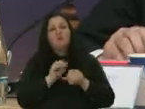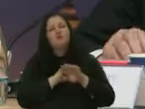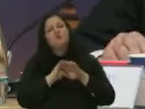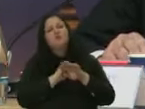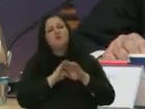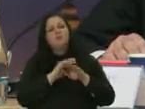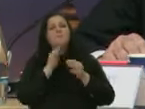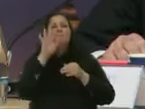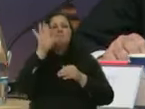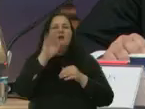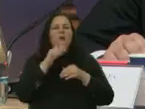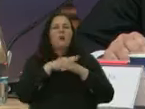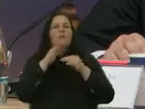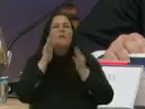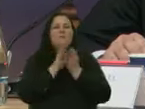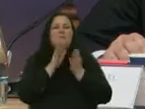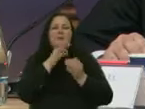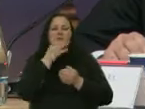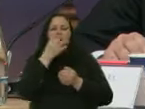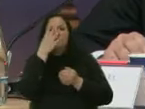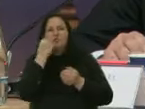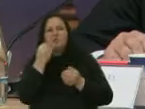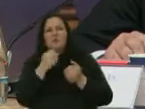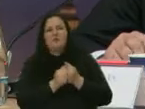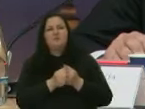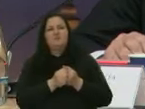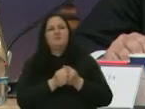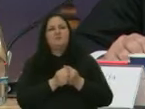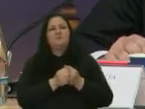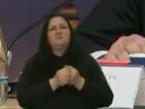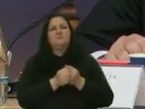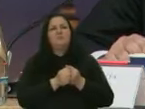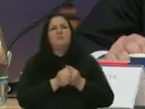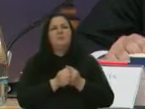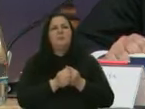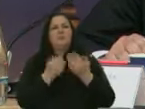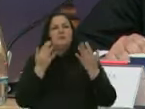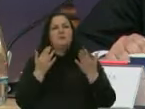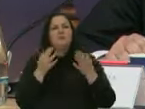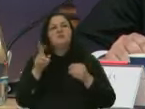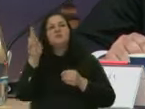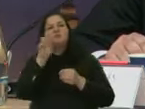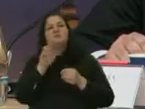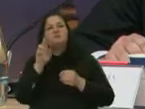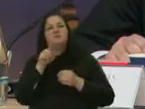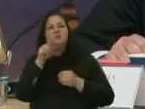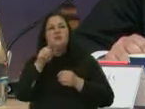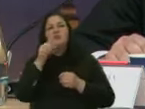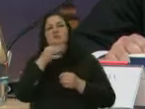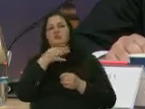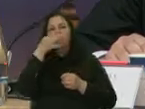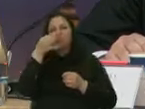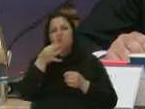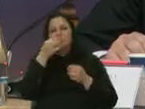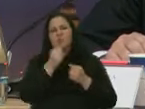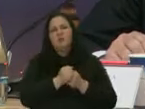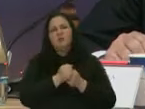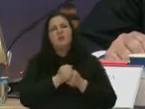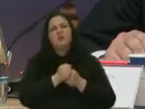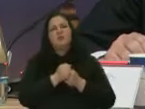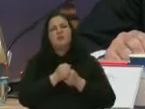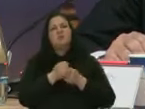nu fie cu mânuța. Cu mâna ta ai votat, dacă ai apăsat pe butonul da sau nu. Atunci, repet, asta spune